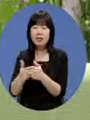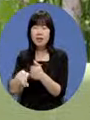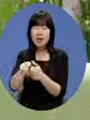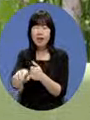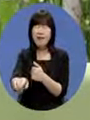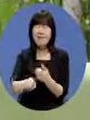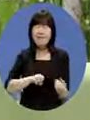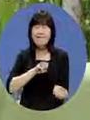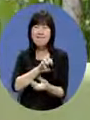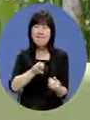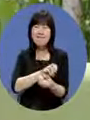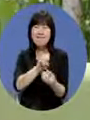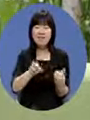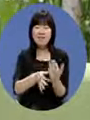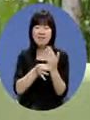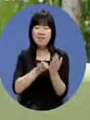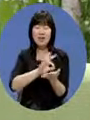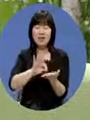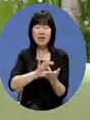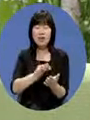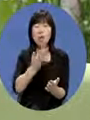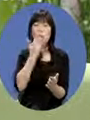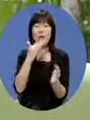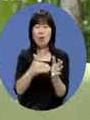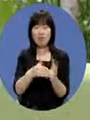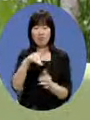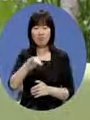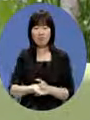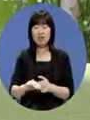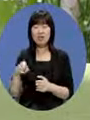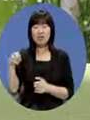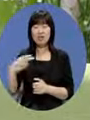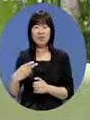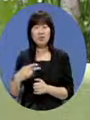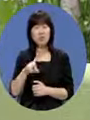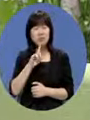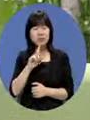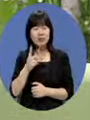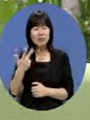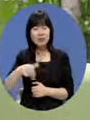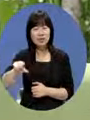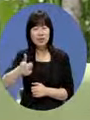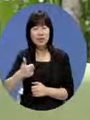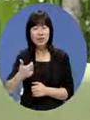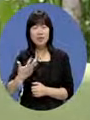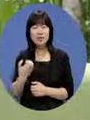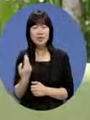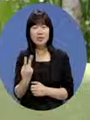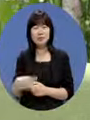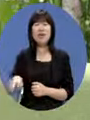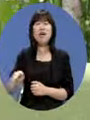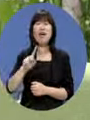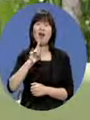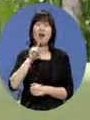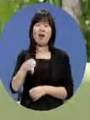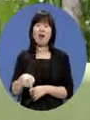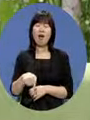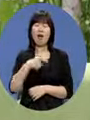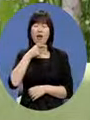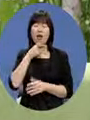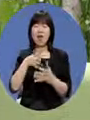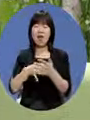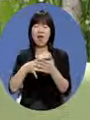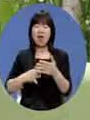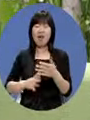흩날릴 즉 그 또 코프 써서 먹었는데 그리고 또 무침 월 마야 7592 원형 수도 없소 3 야한